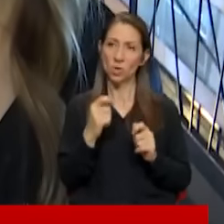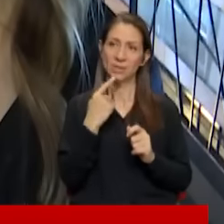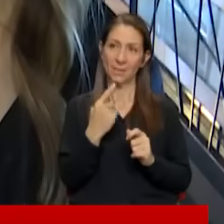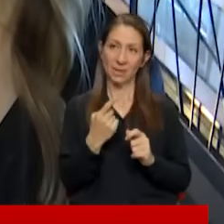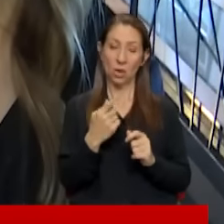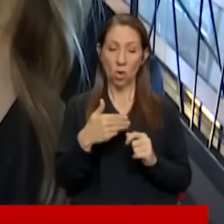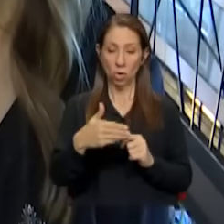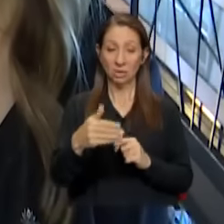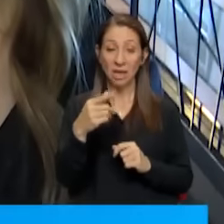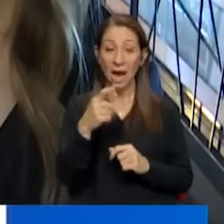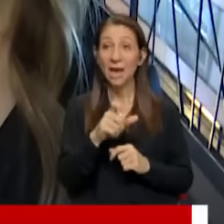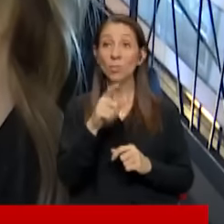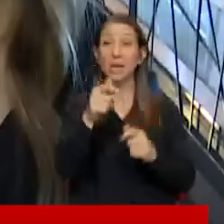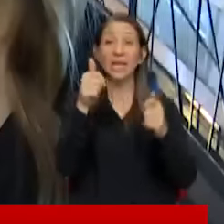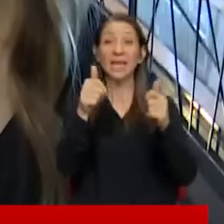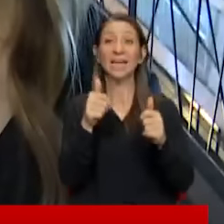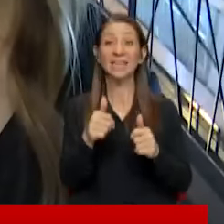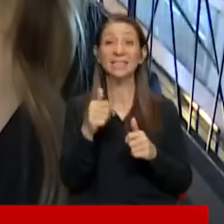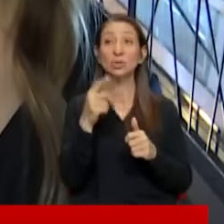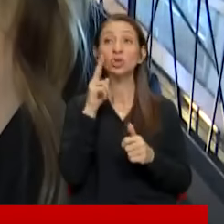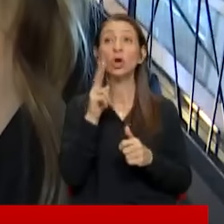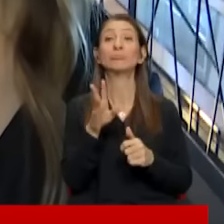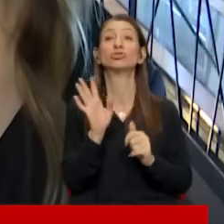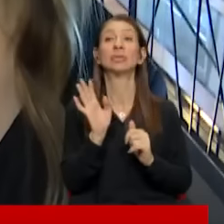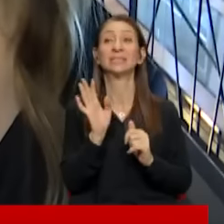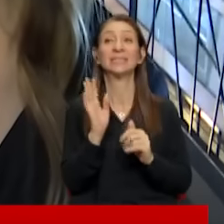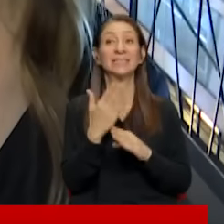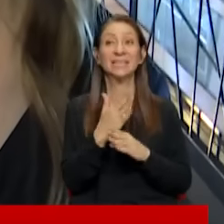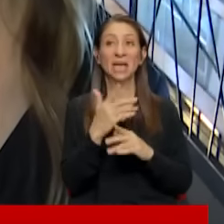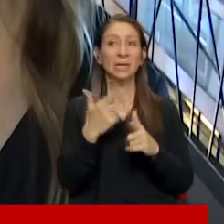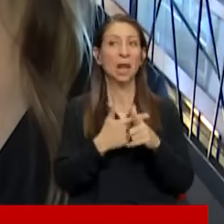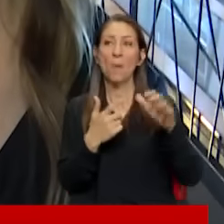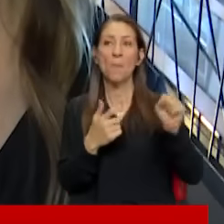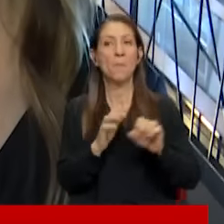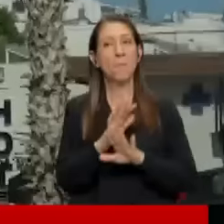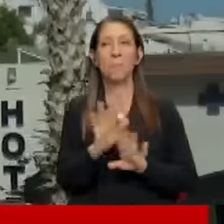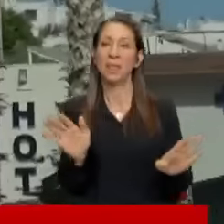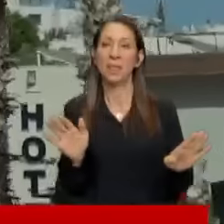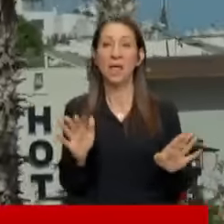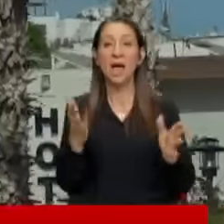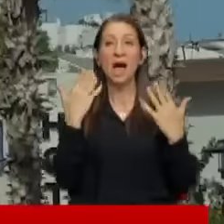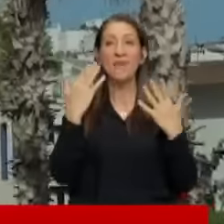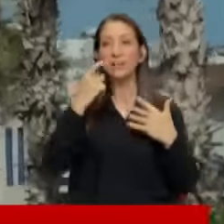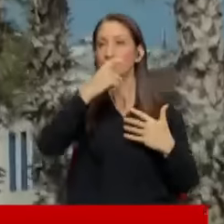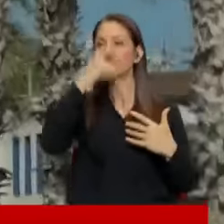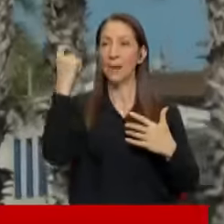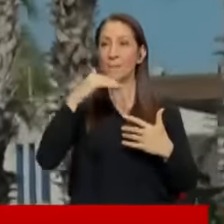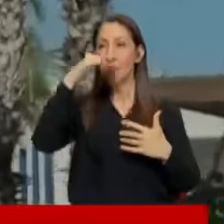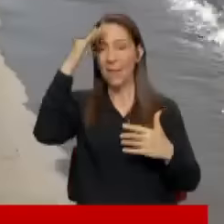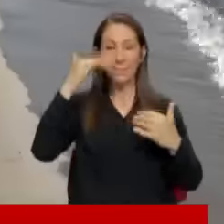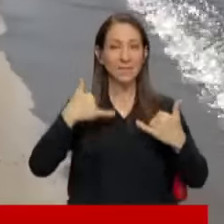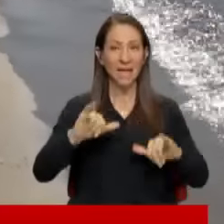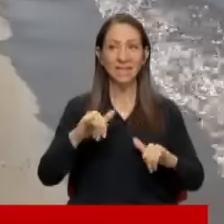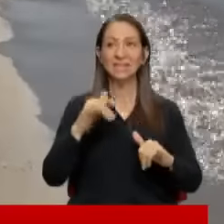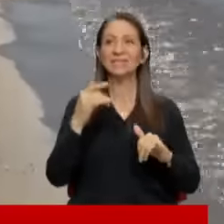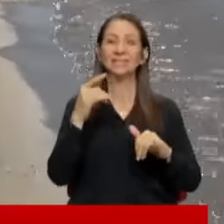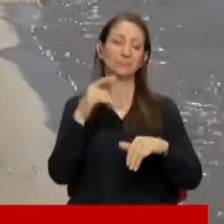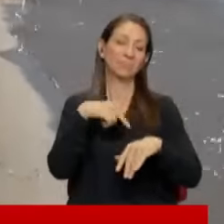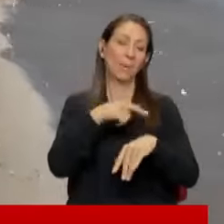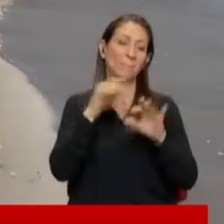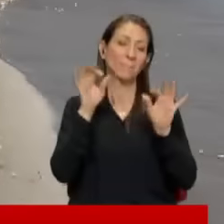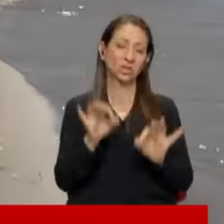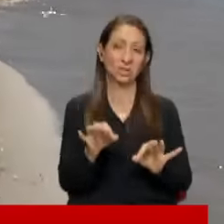demektir. Önümüzdeki ay bu ilanları ilanda görmeyeceğiz. Çünkü kiralanmış olacaklar. Havalar ısındı. Bayram tatiliyle sezon